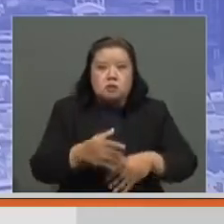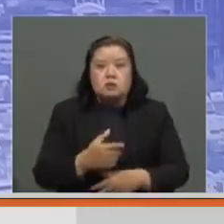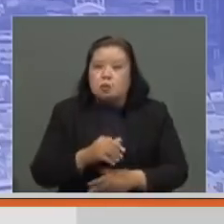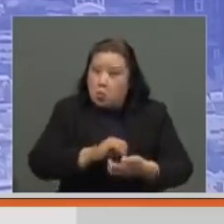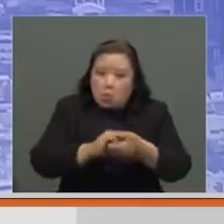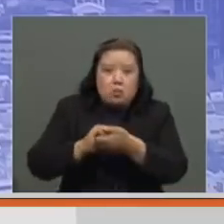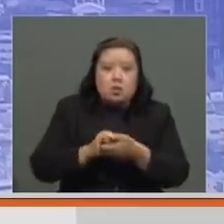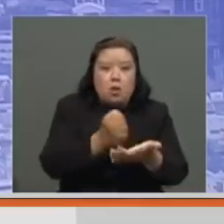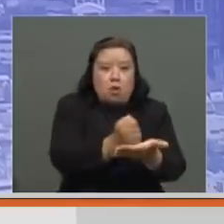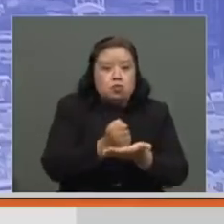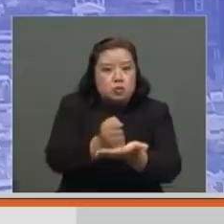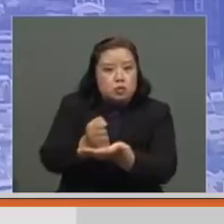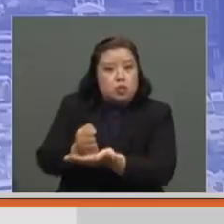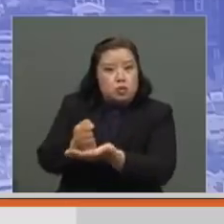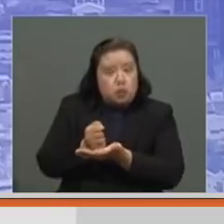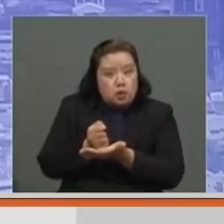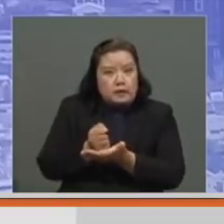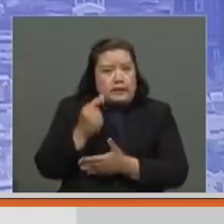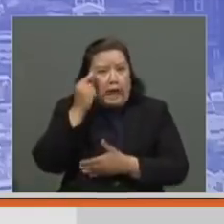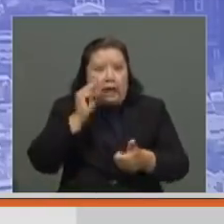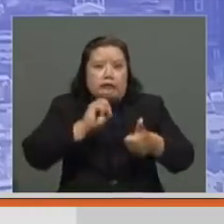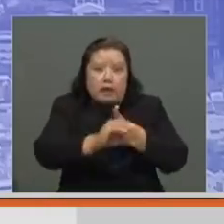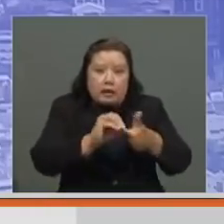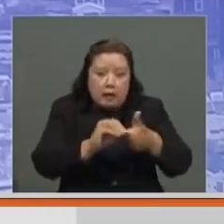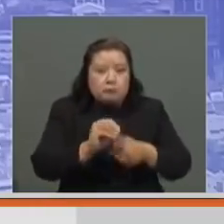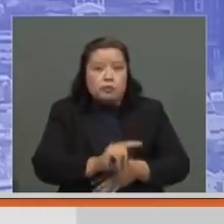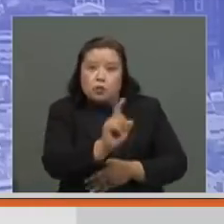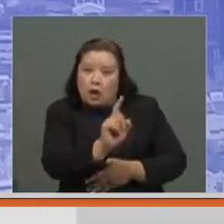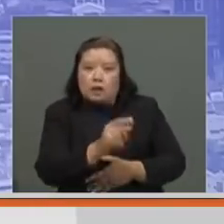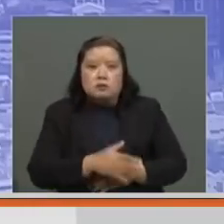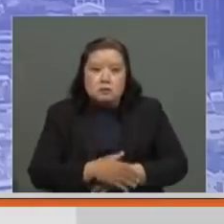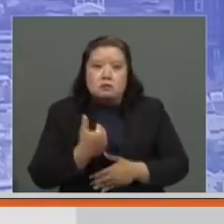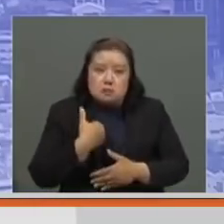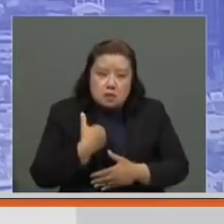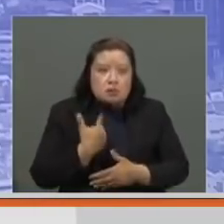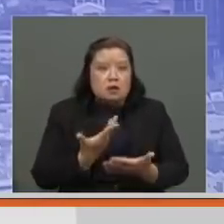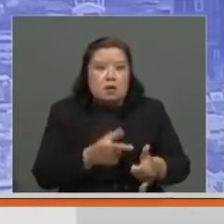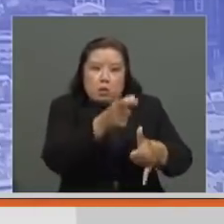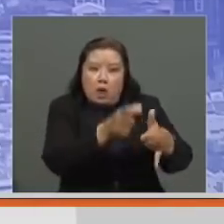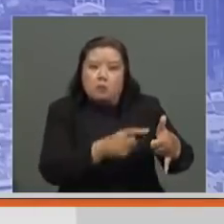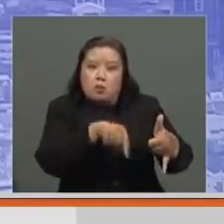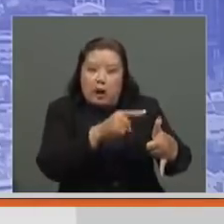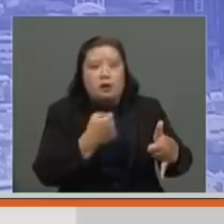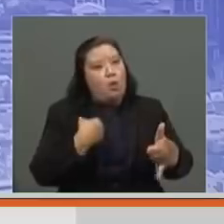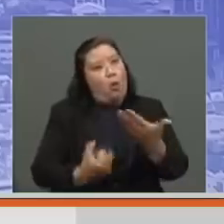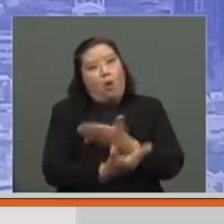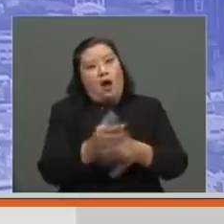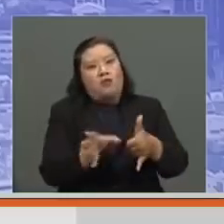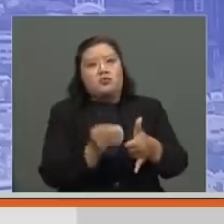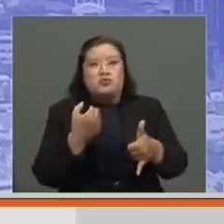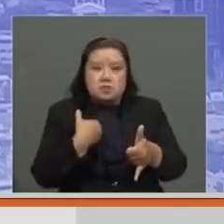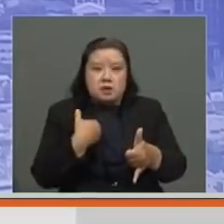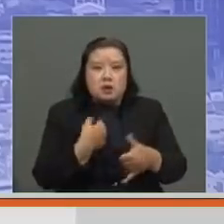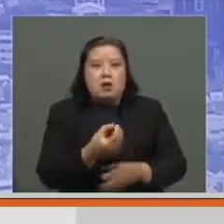ำชุมชนที่เรียกได้ว่าช่วยชี้เป้านะคะติดตามผู้ที่มีความเสี่ยงสูงต